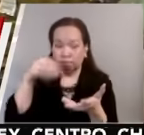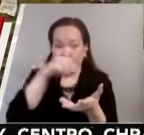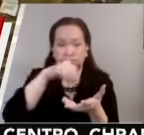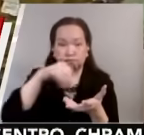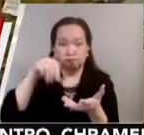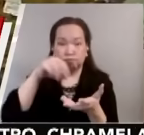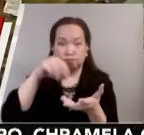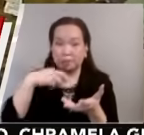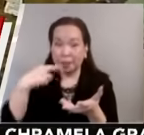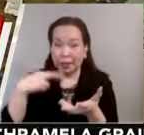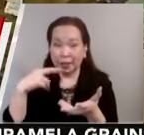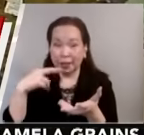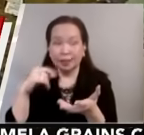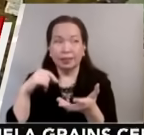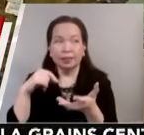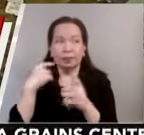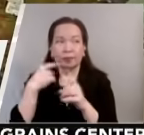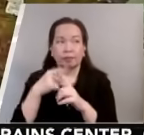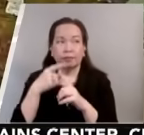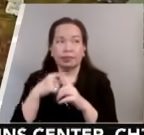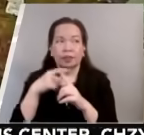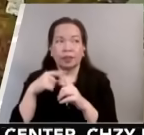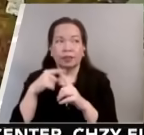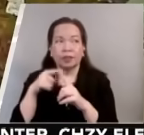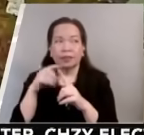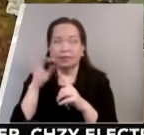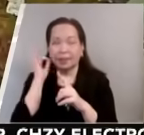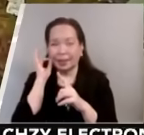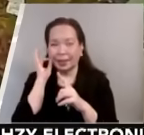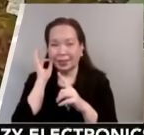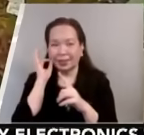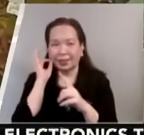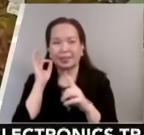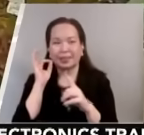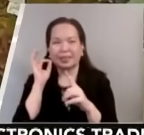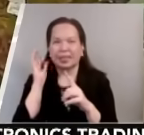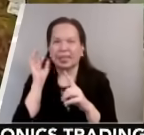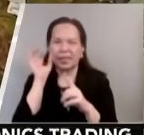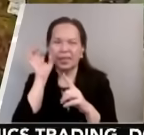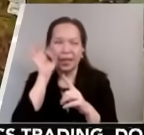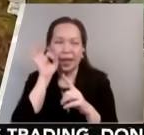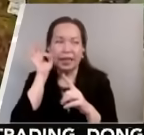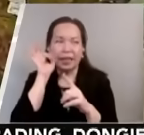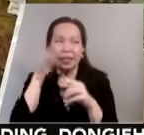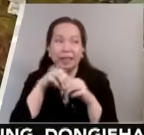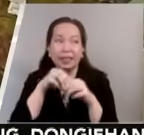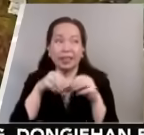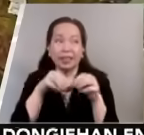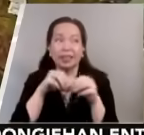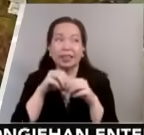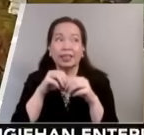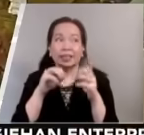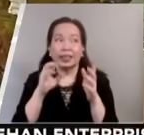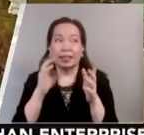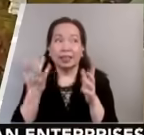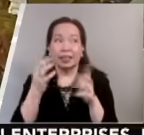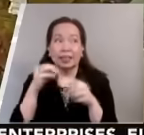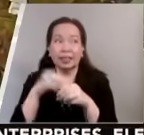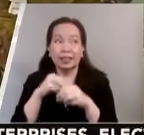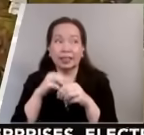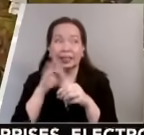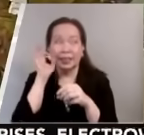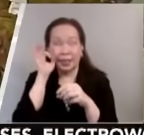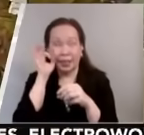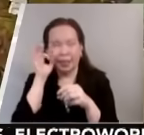naman itong mga prosperity candies tinawag itong prosperity candies dahil sa loob ng mga ito ay may mga candy o jelly candy na